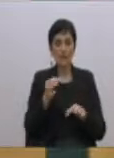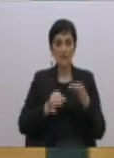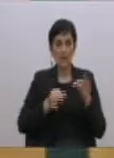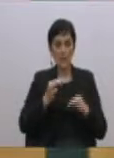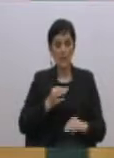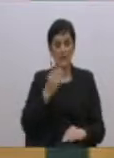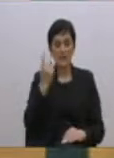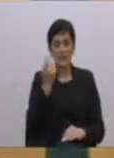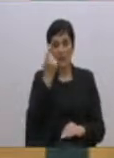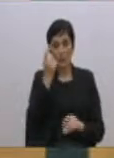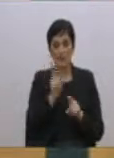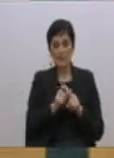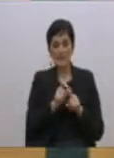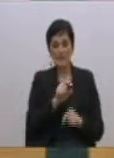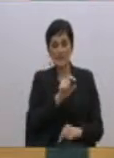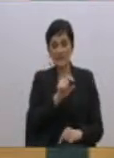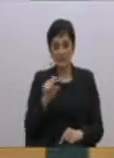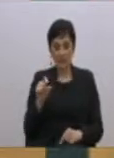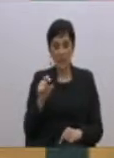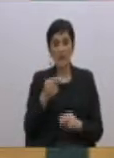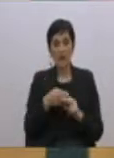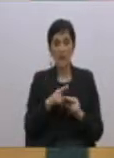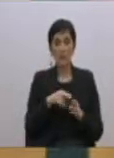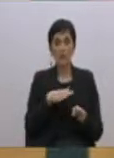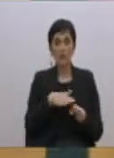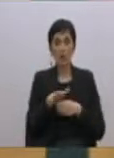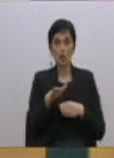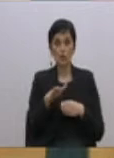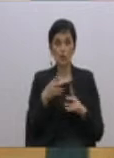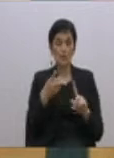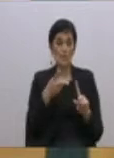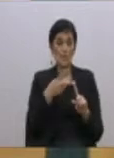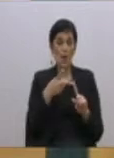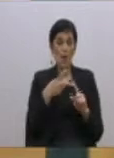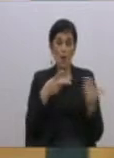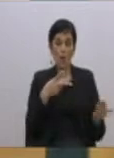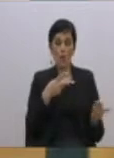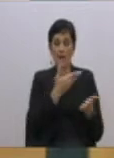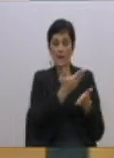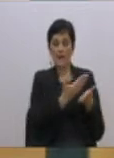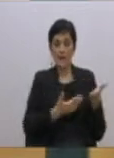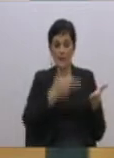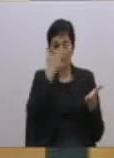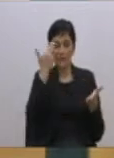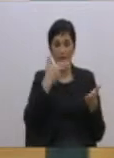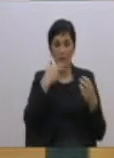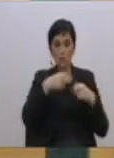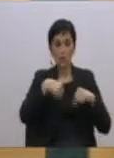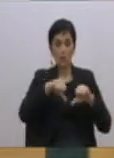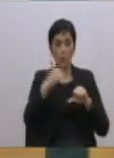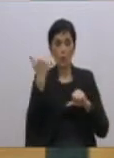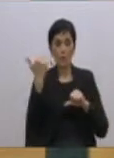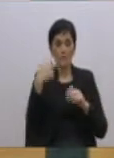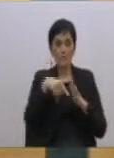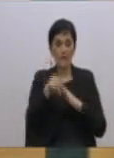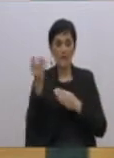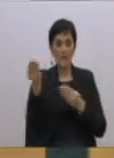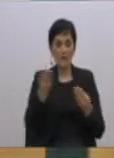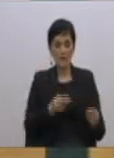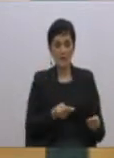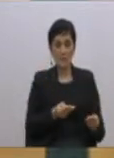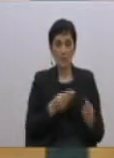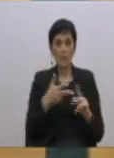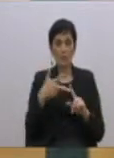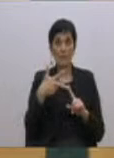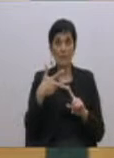amuki de blocas. Este trebui. Da, am iti șesul de bas, aveș meure recomandăția Veneția Comisia mier gat semul.